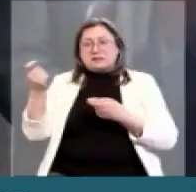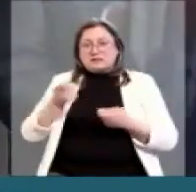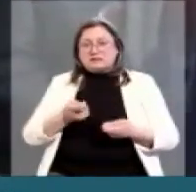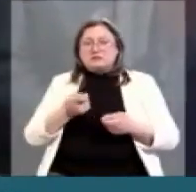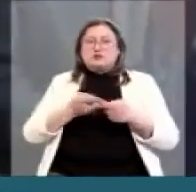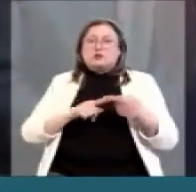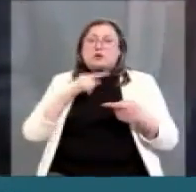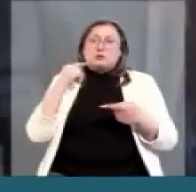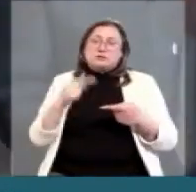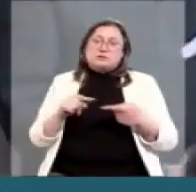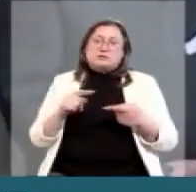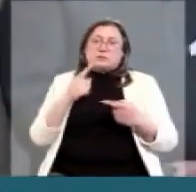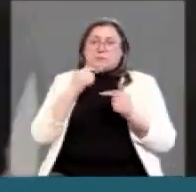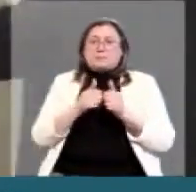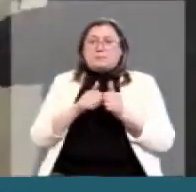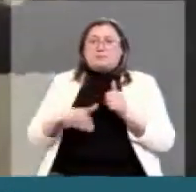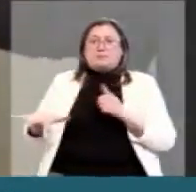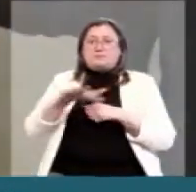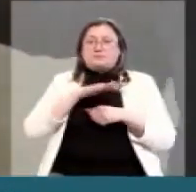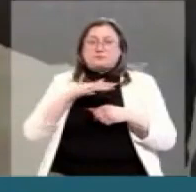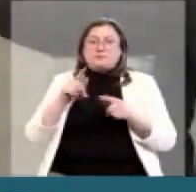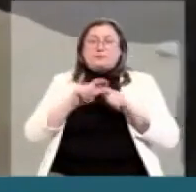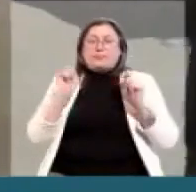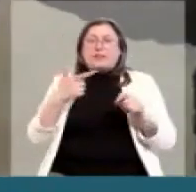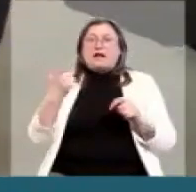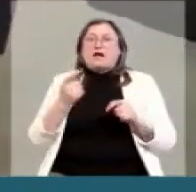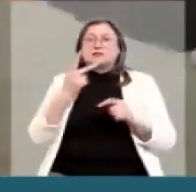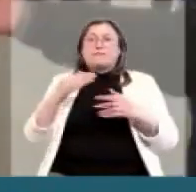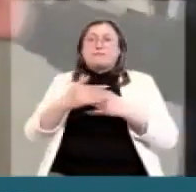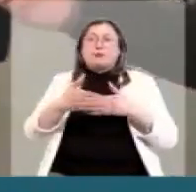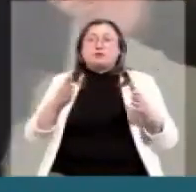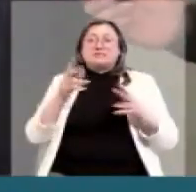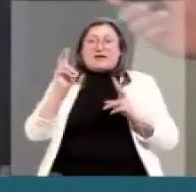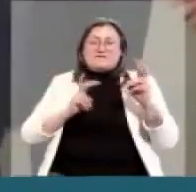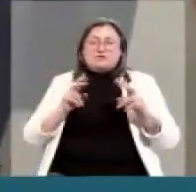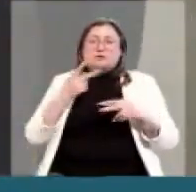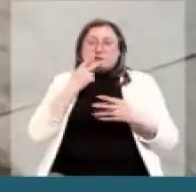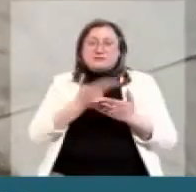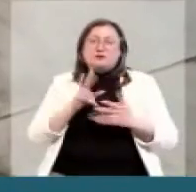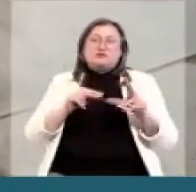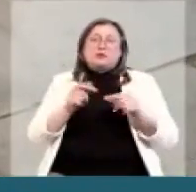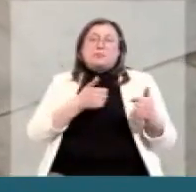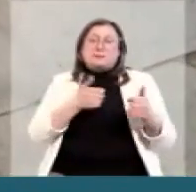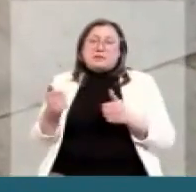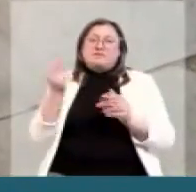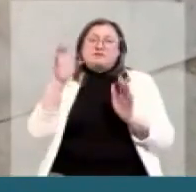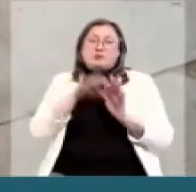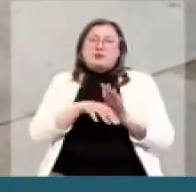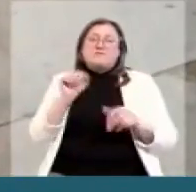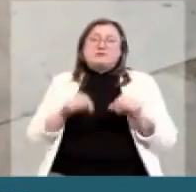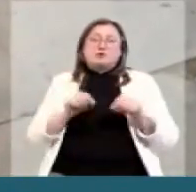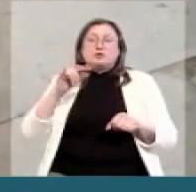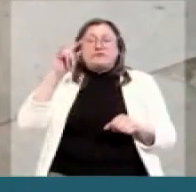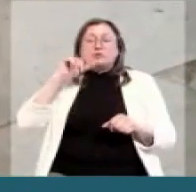завозим с России, с ближних регионов. Открытие газоблочного завода в регионе свидетельствует о благоприятном инвестиционном